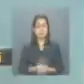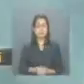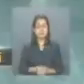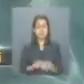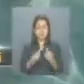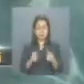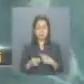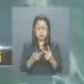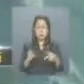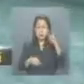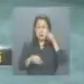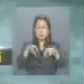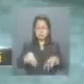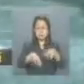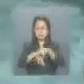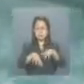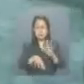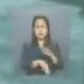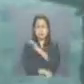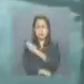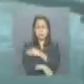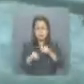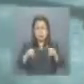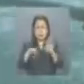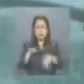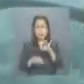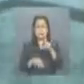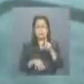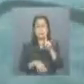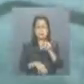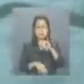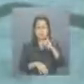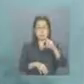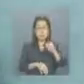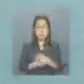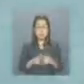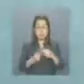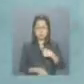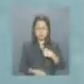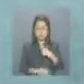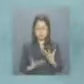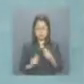ว120ไมล์ทะเลซึ่งต่างฝ่ายต่างประท้วงว่าละเมิดดินแดนซึ่งกันและกัน